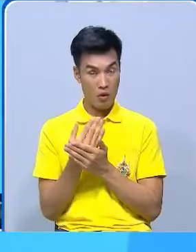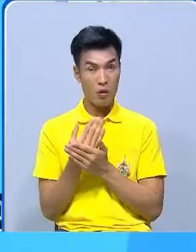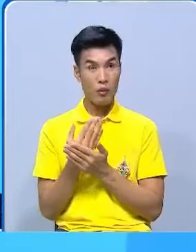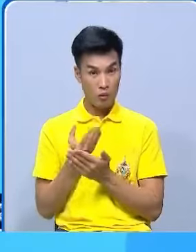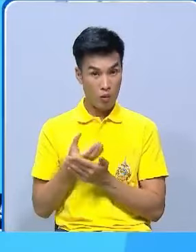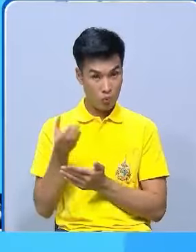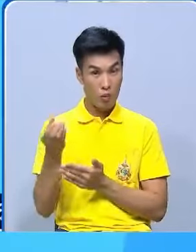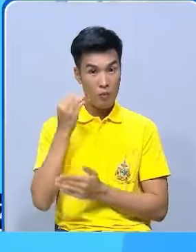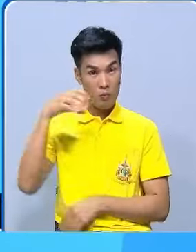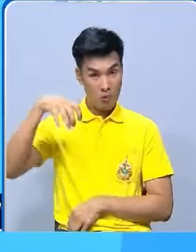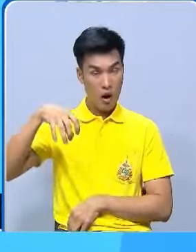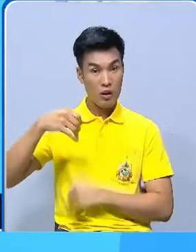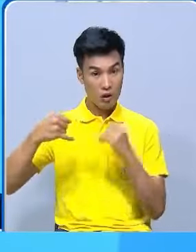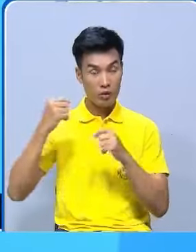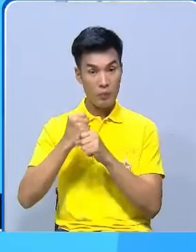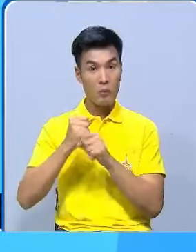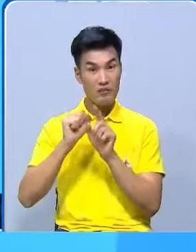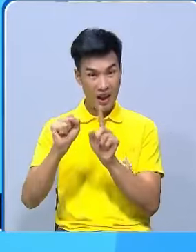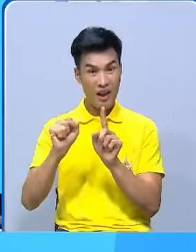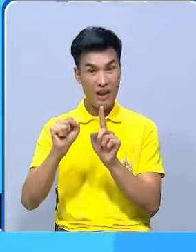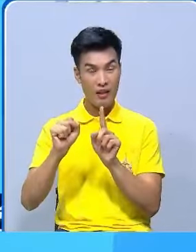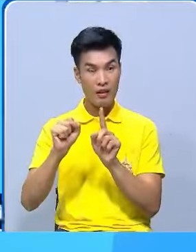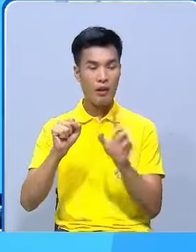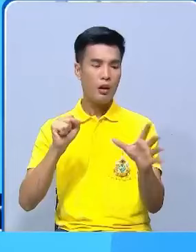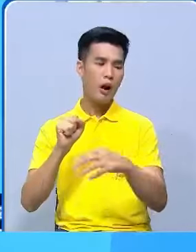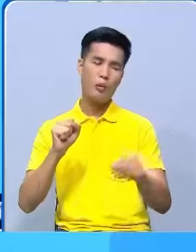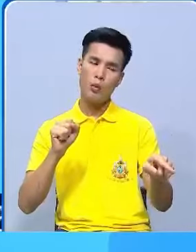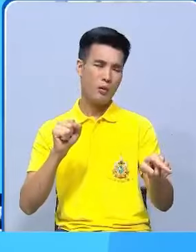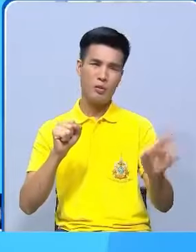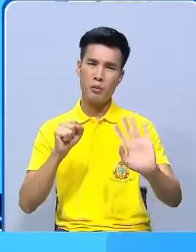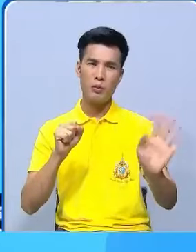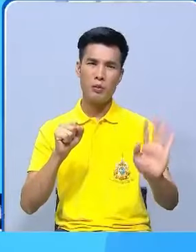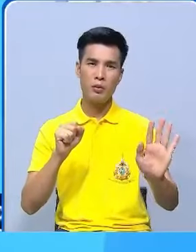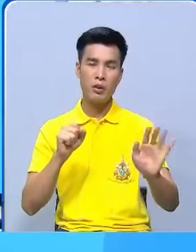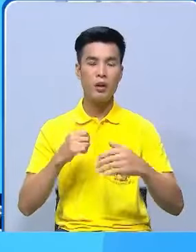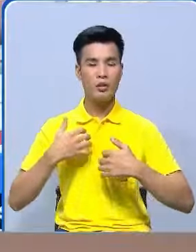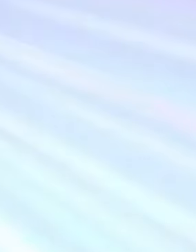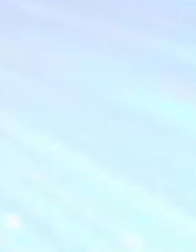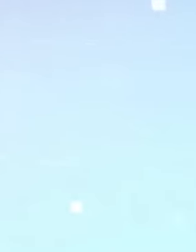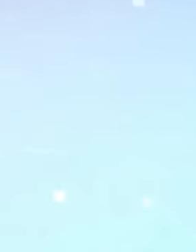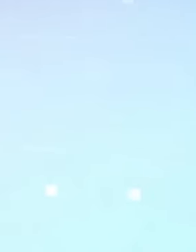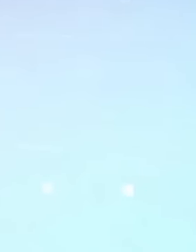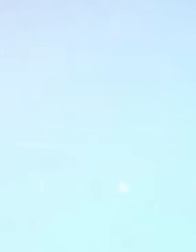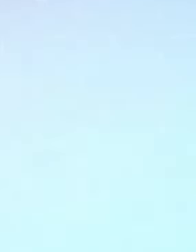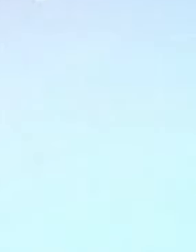ทุนอ่ะบ้านหลังหนึ่งทำไฟเป็นแสนนี่มาหารักเขาง่ายๆเลย เจ้าของก็เดือดร้อนนะ